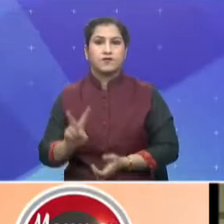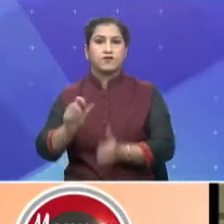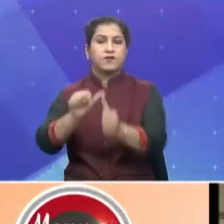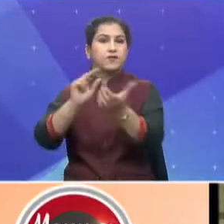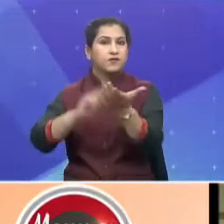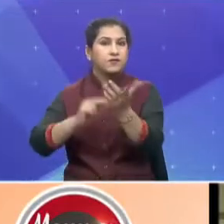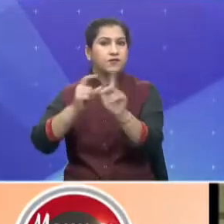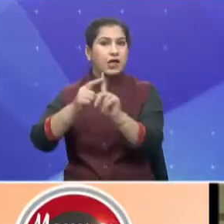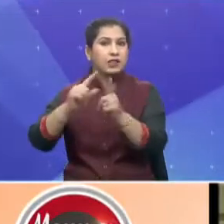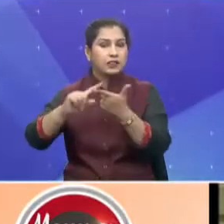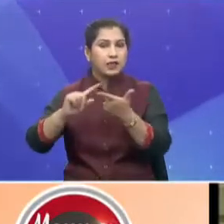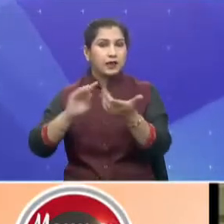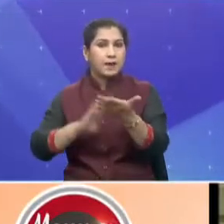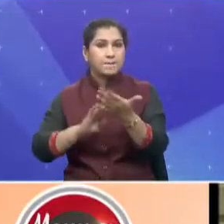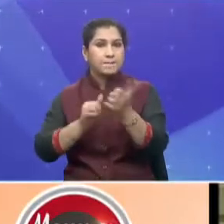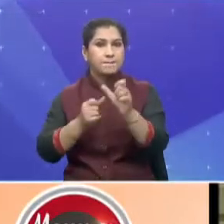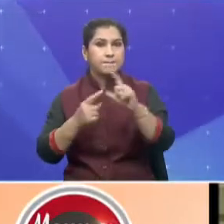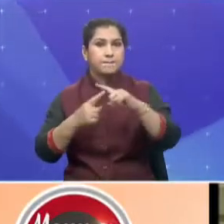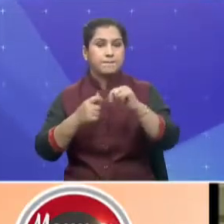वन्दे